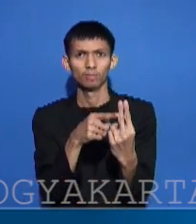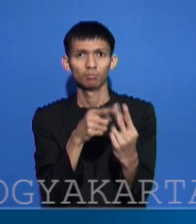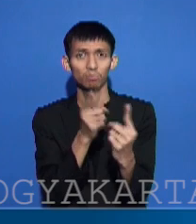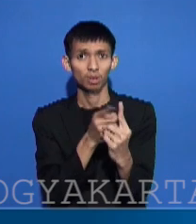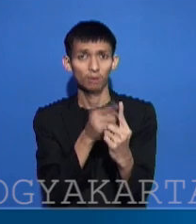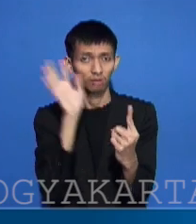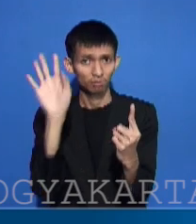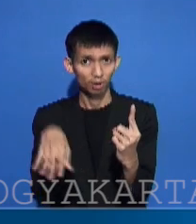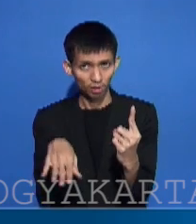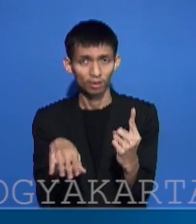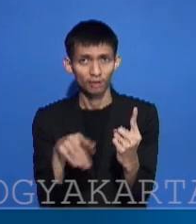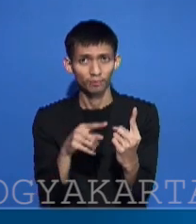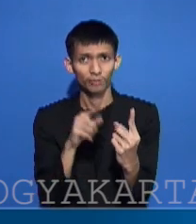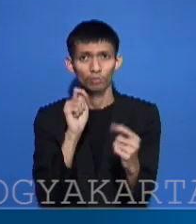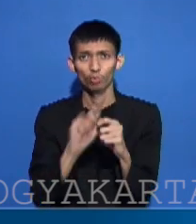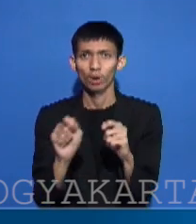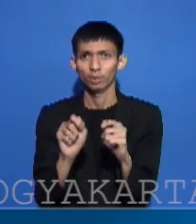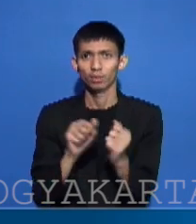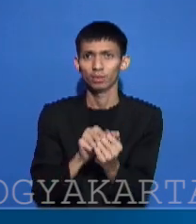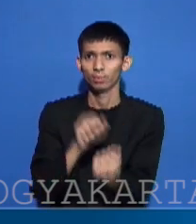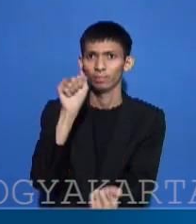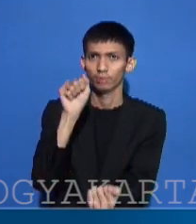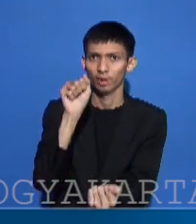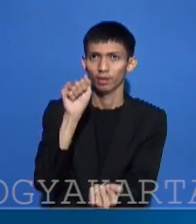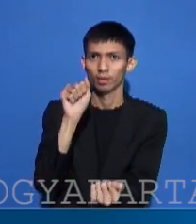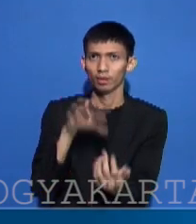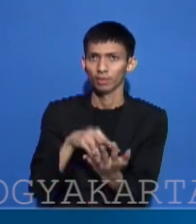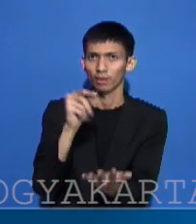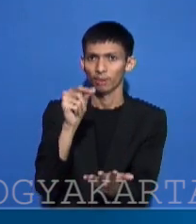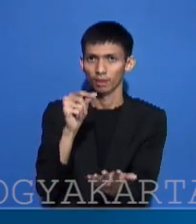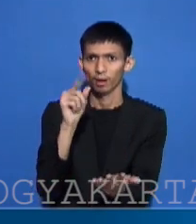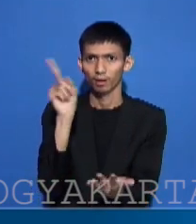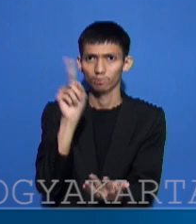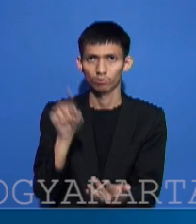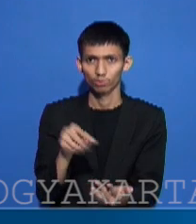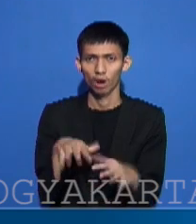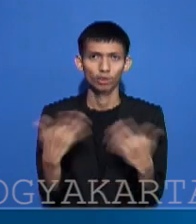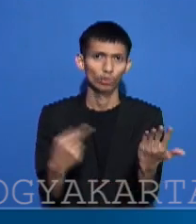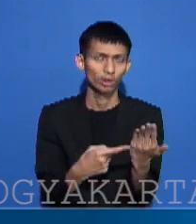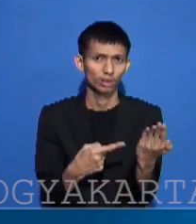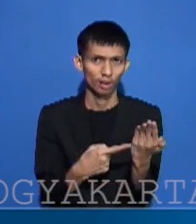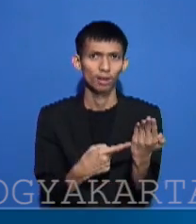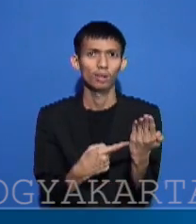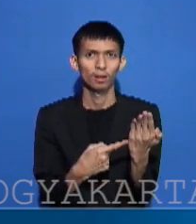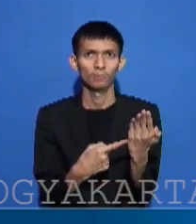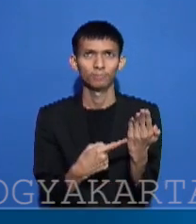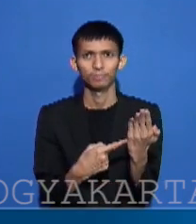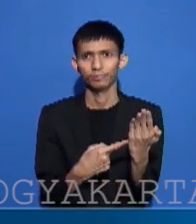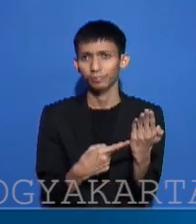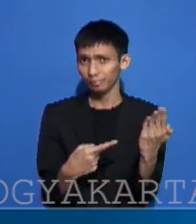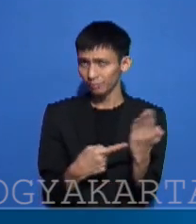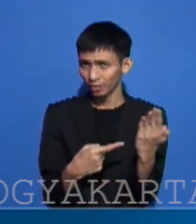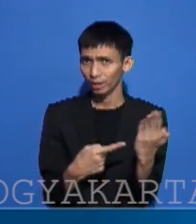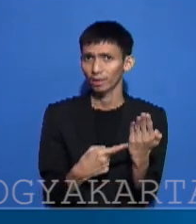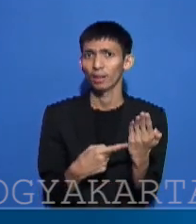nantinya di dalam pembuatan akta-akta elektronik, akta-akta pertanahan, jika digitalisasi tersebut atau